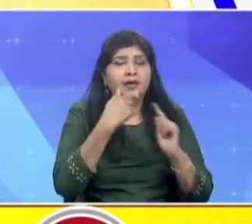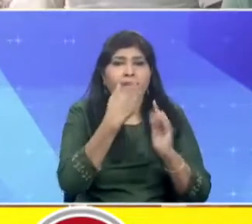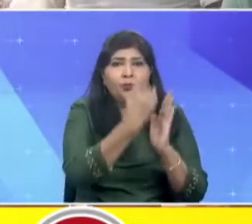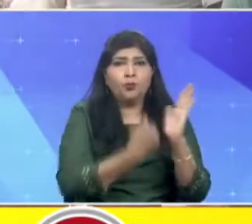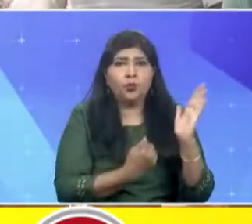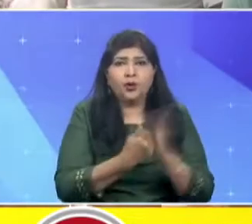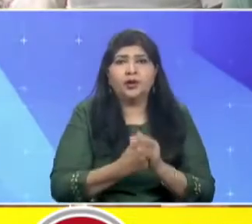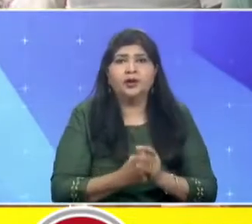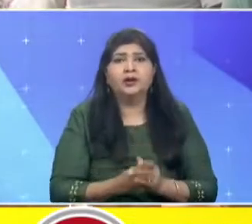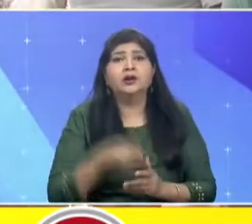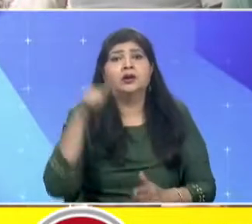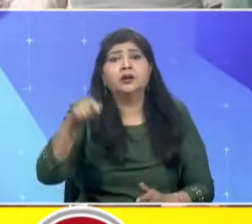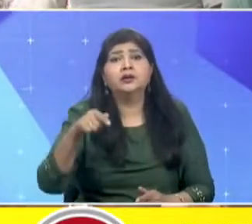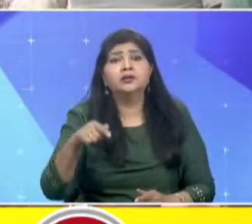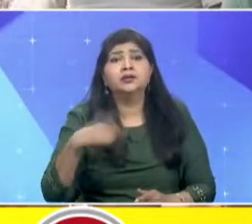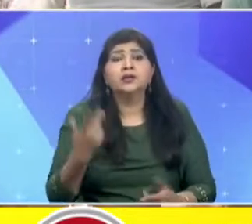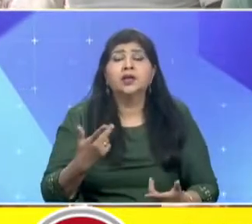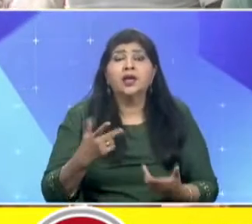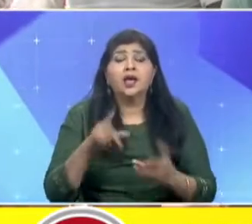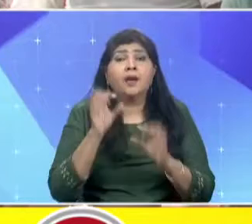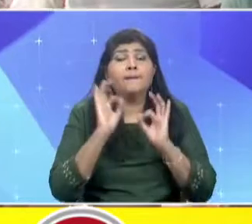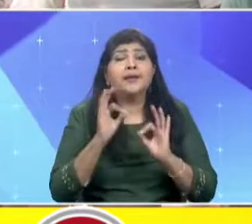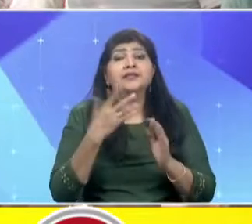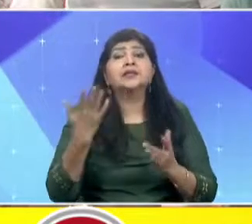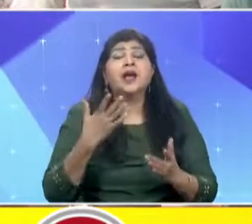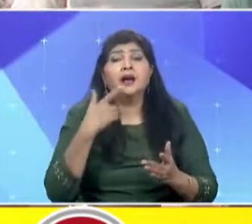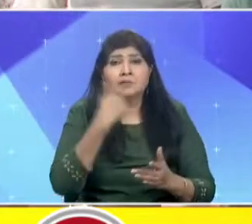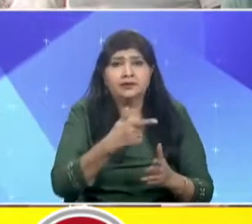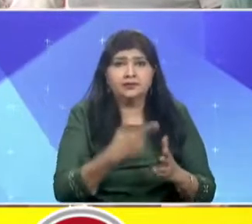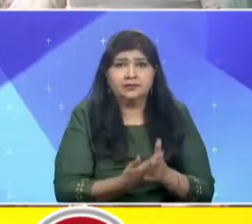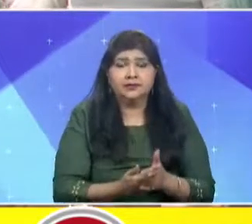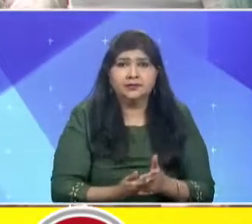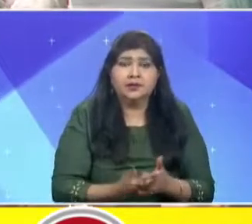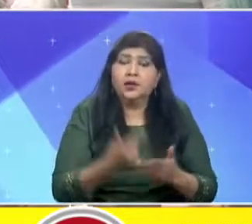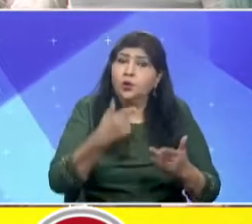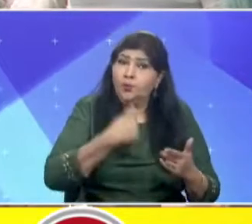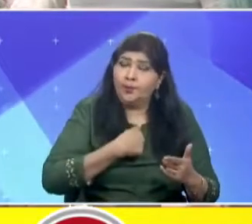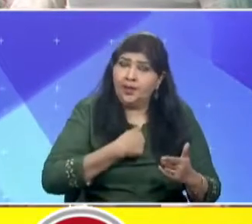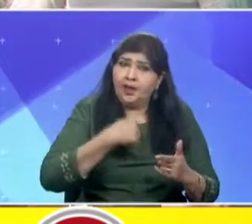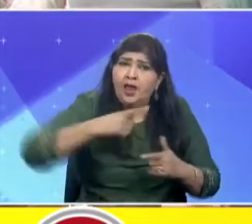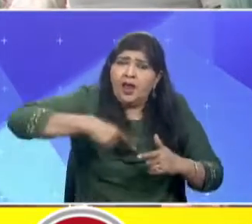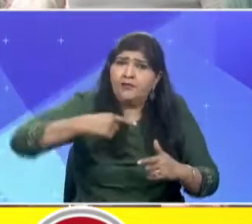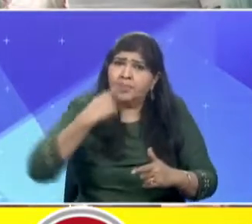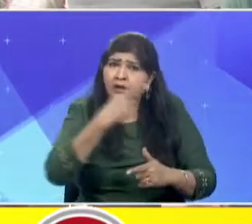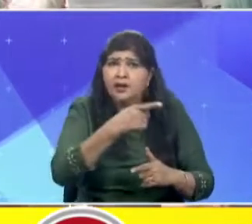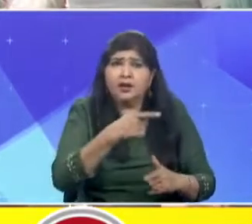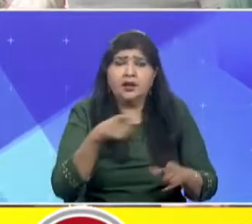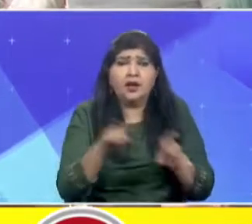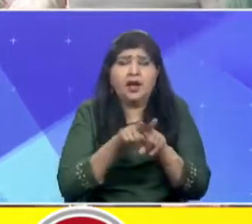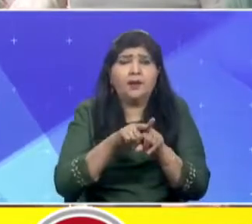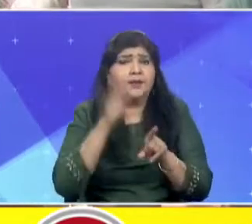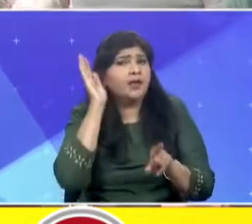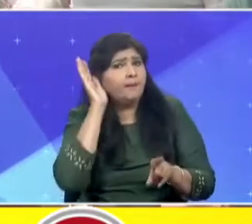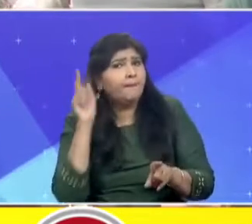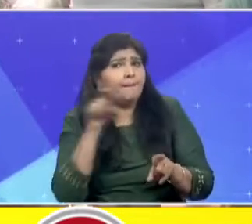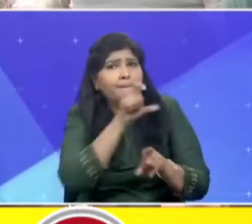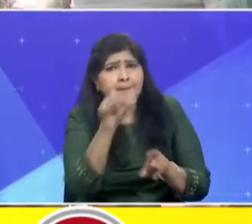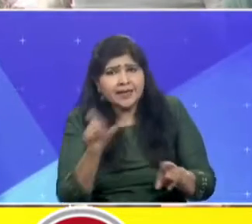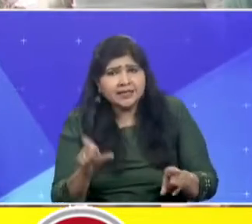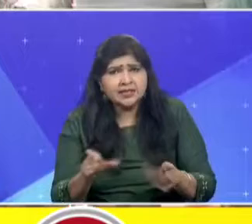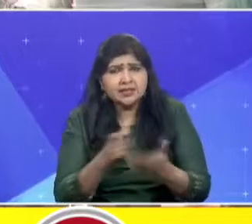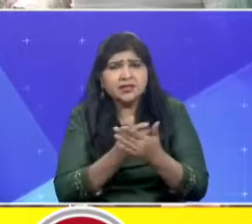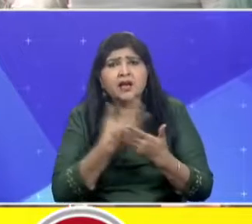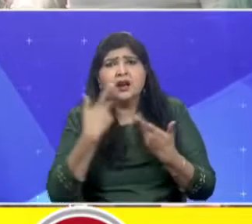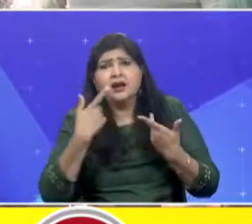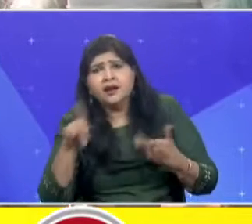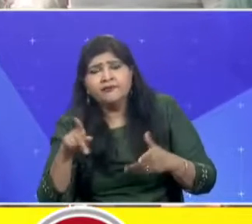बात उसकी एक खूबसूरती ये भी है कि मुझे आपके संदेश बहुत